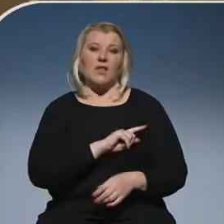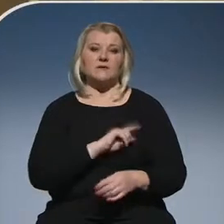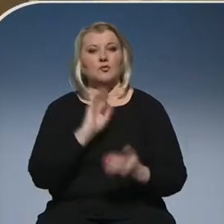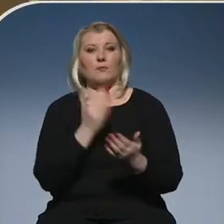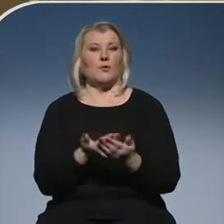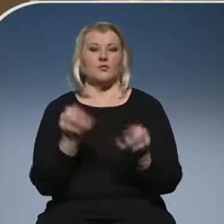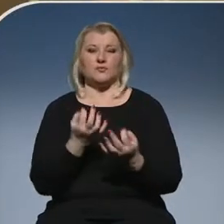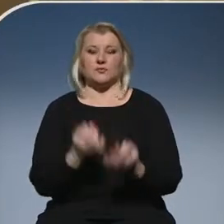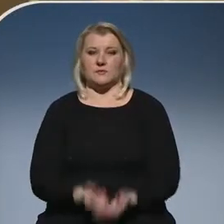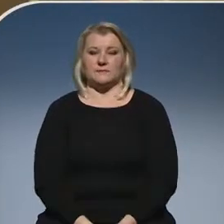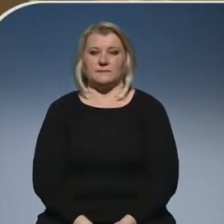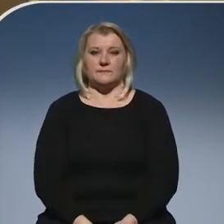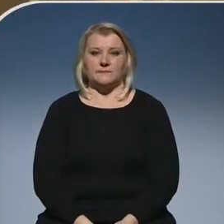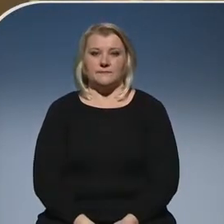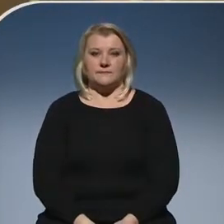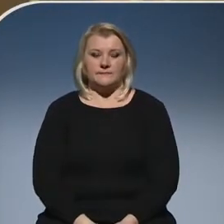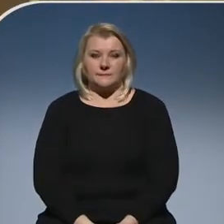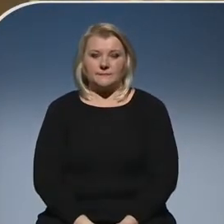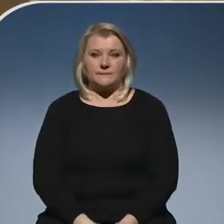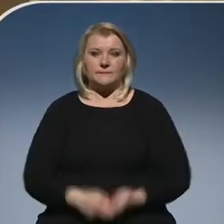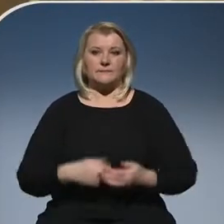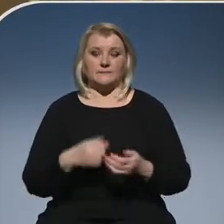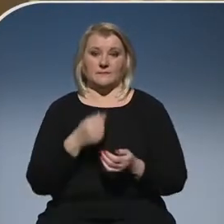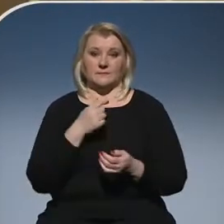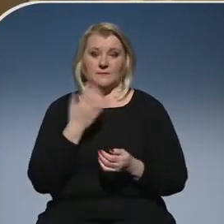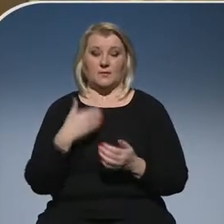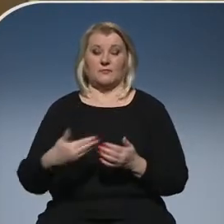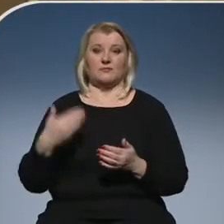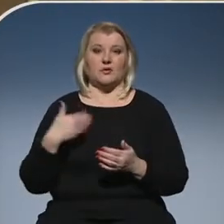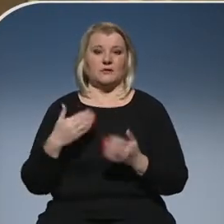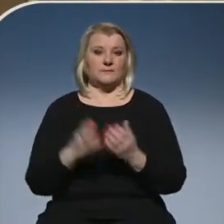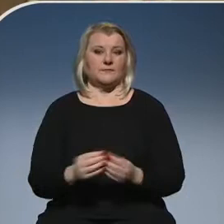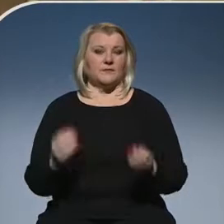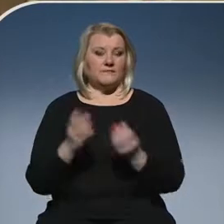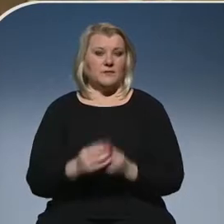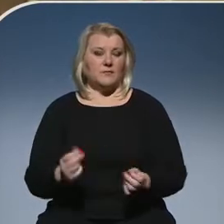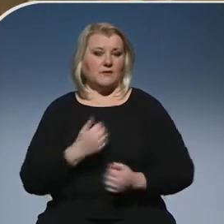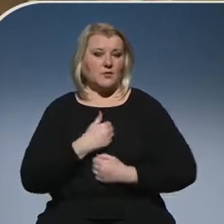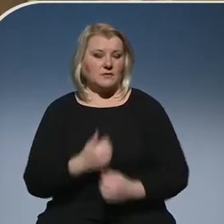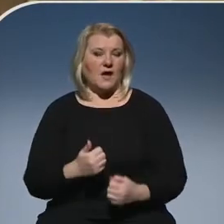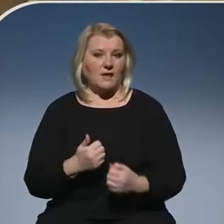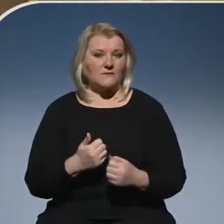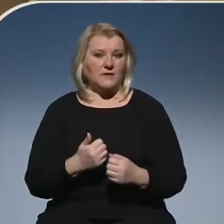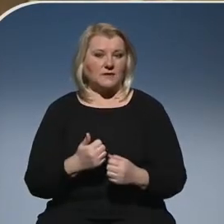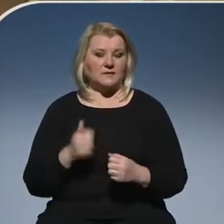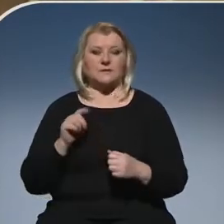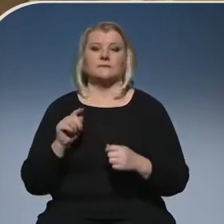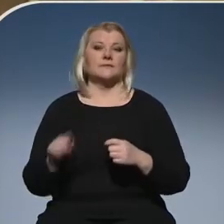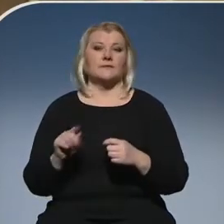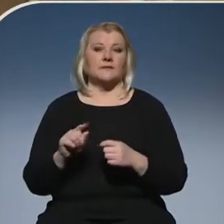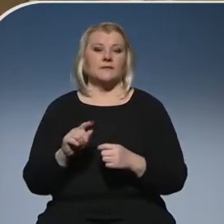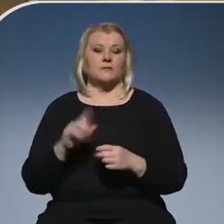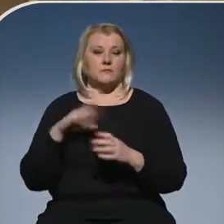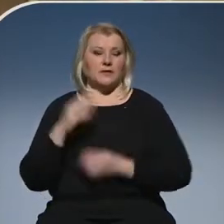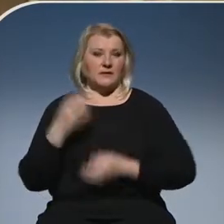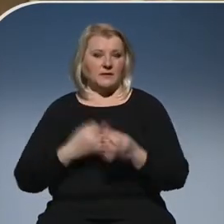proč? Tak mi se tady líbilo to vaše předešlé povídání, kde vlastně u designu zaznělo to samé. To znamená, jsou dvě cesty, buď to sám, anebo